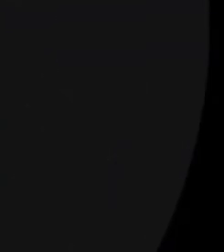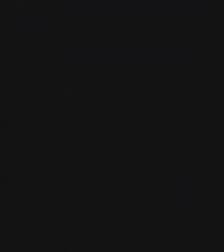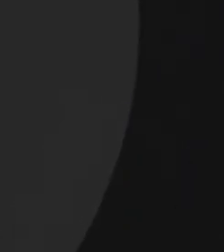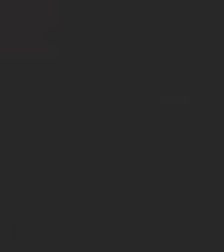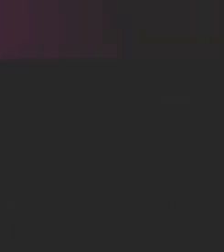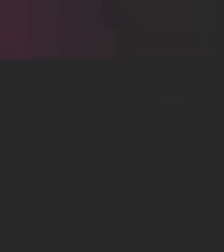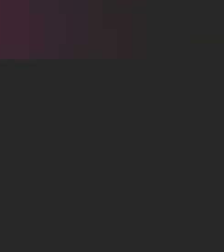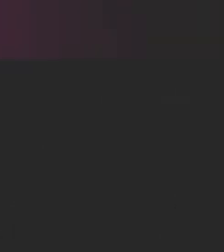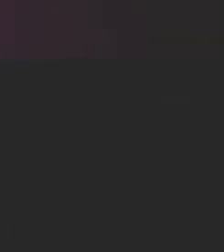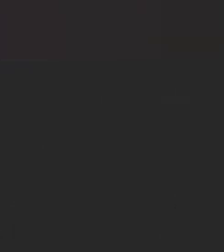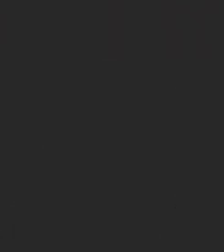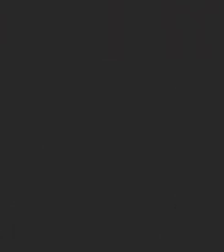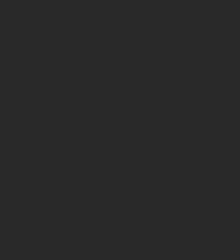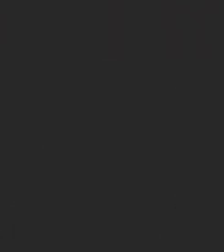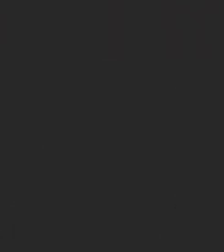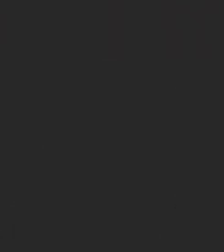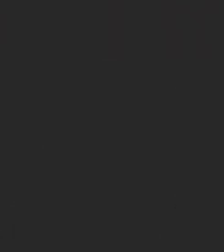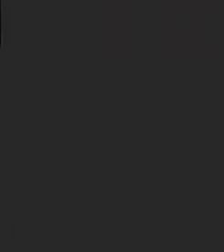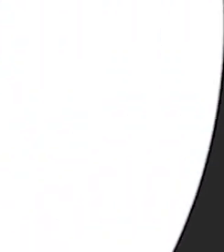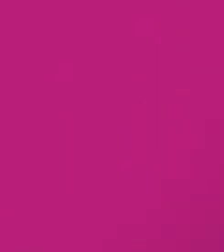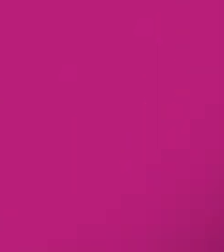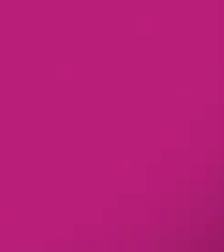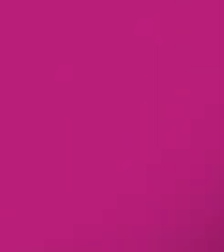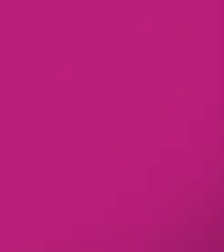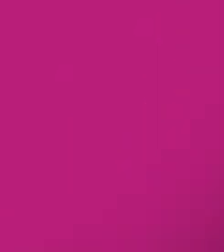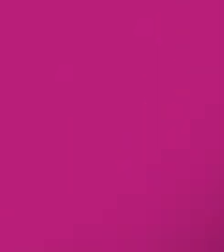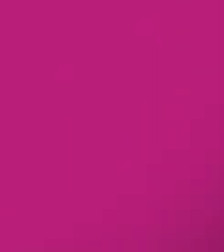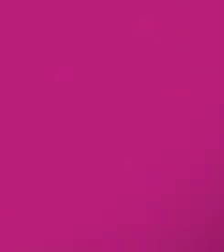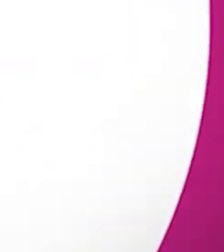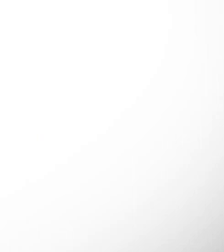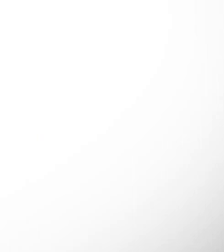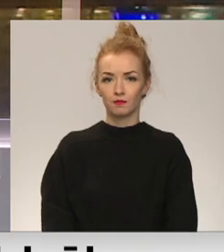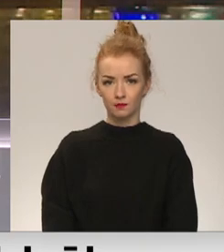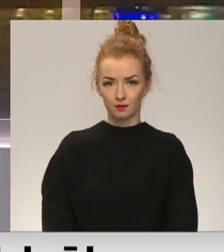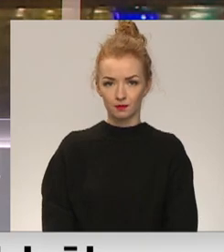Re, visi ēters ir te!